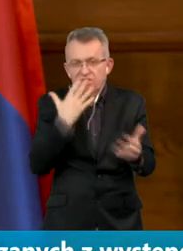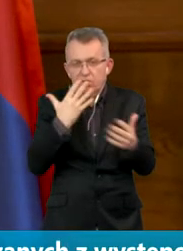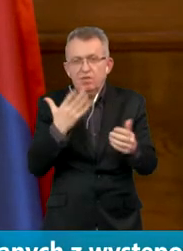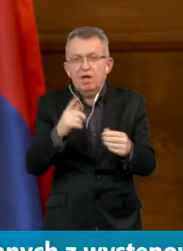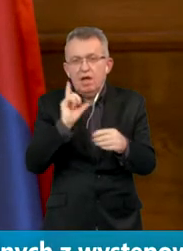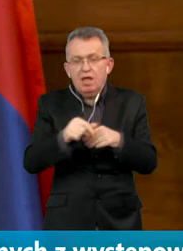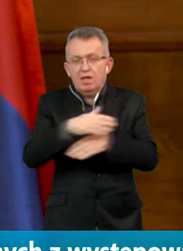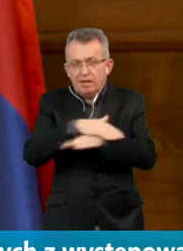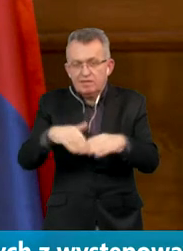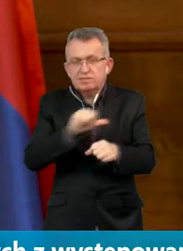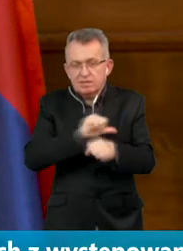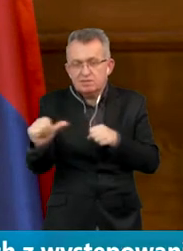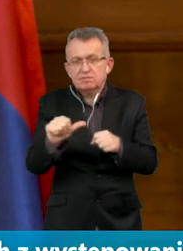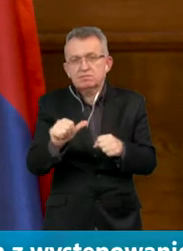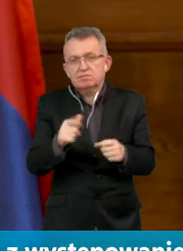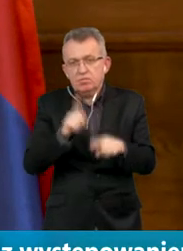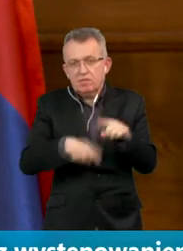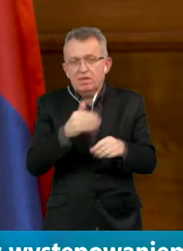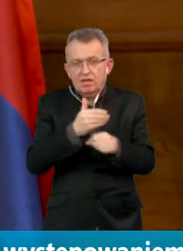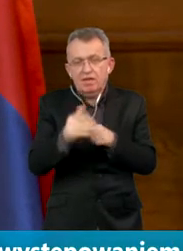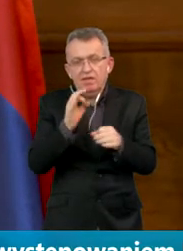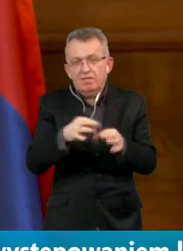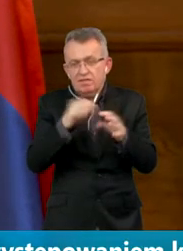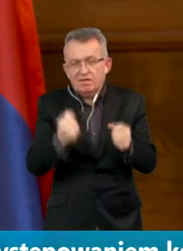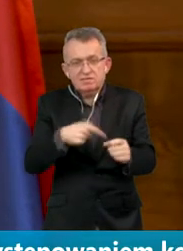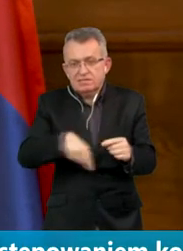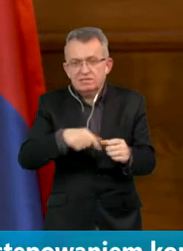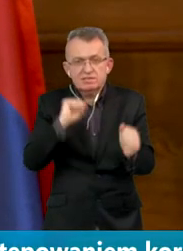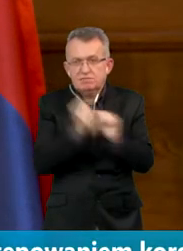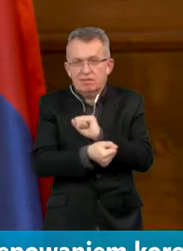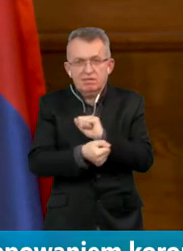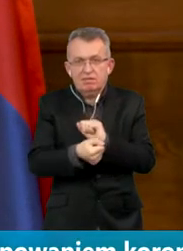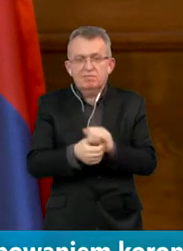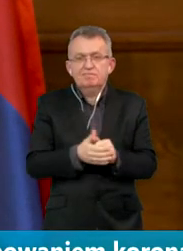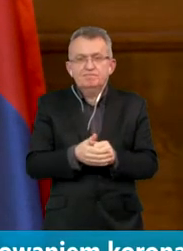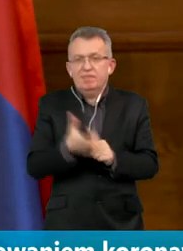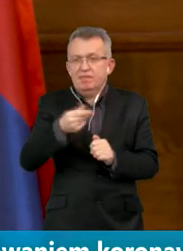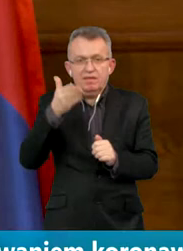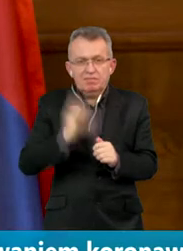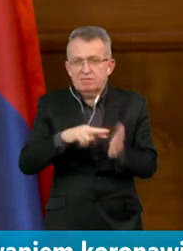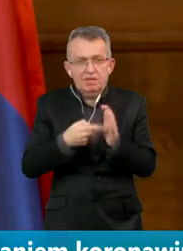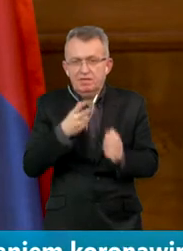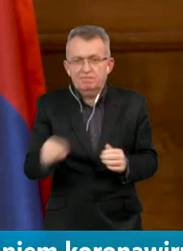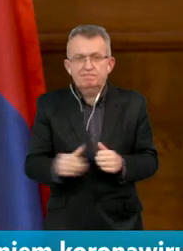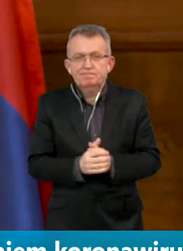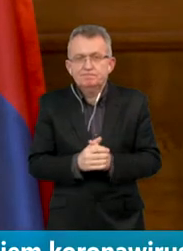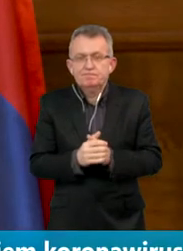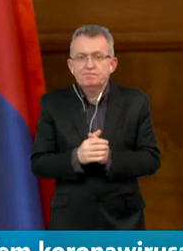administracyjne granice są takie, jakie są i w najbliższym czasie żadnych zmian w tej materii nie planujemy.